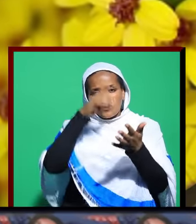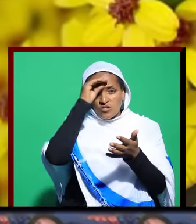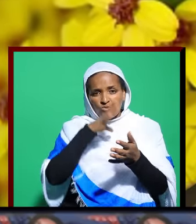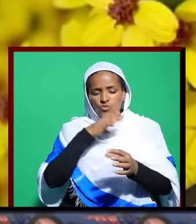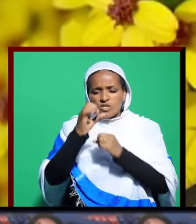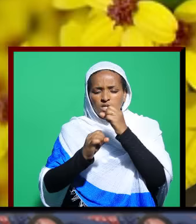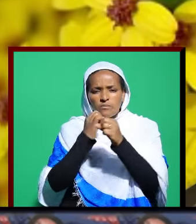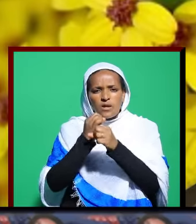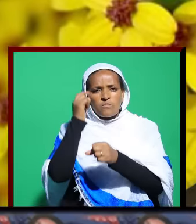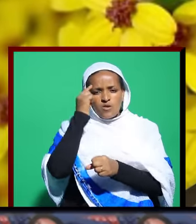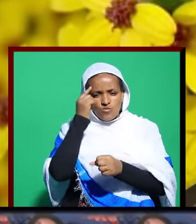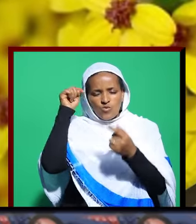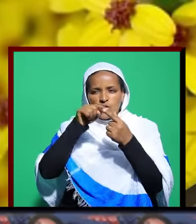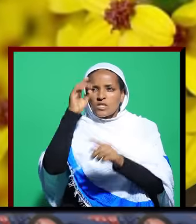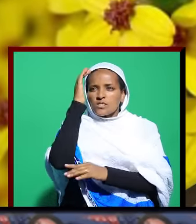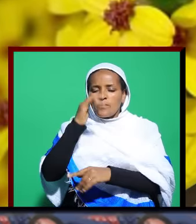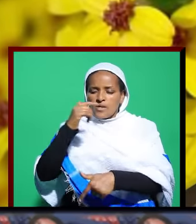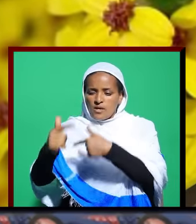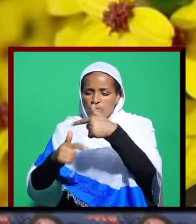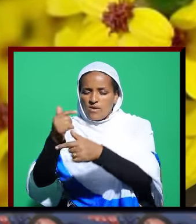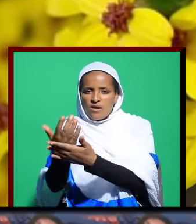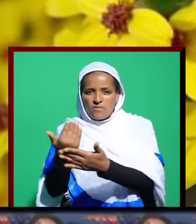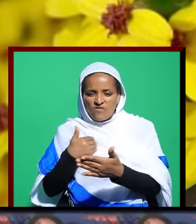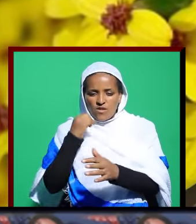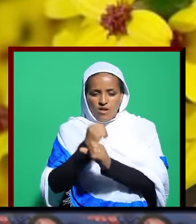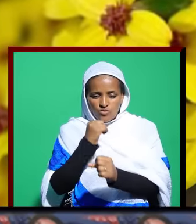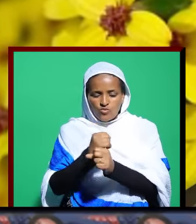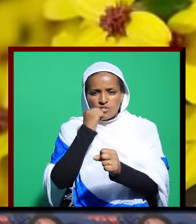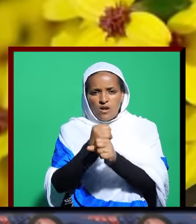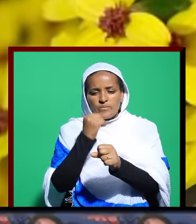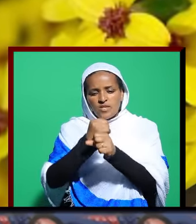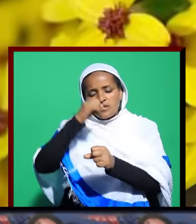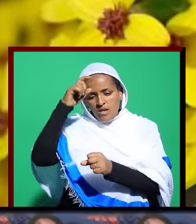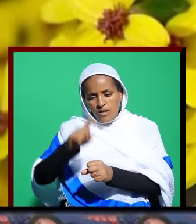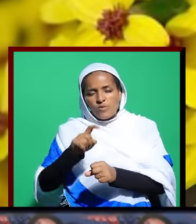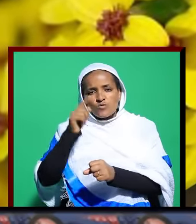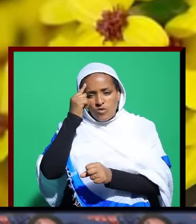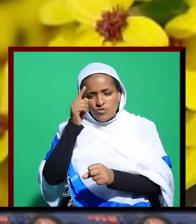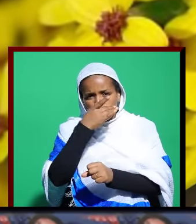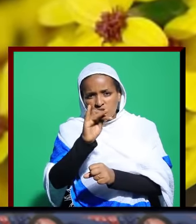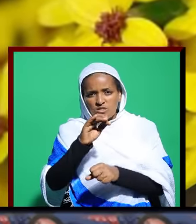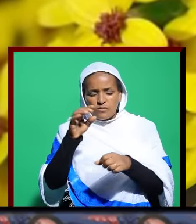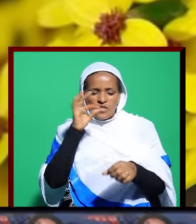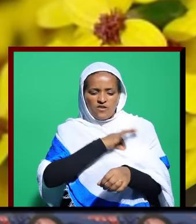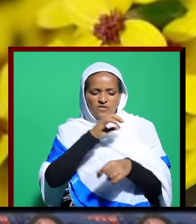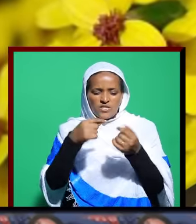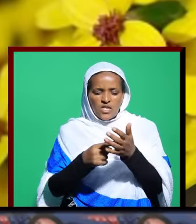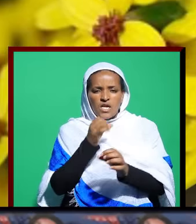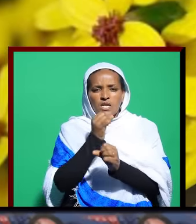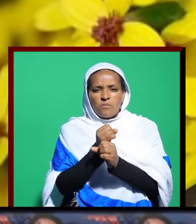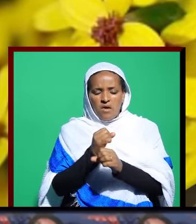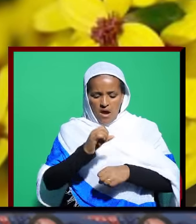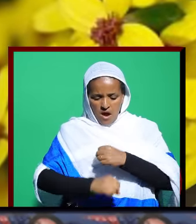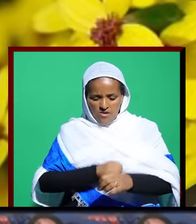ሰዎች እድሜን ቢያስቡትም ወደ እግዚአብሔር ከመሄዳቸው በፊት ያልጨረሱትን ስራ መስራት እንዳለባቸው ነው የሚያስቡት እንጂ በተረፈ ስለ